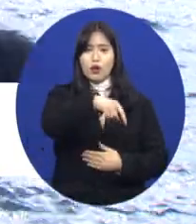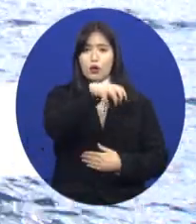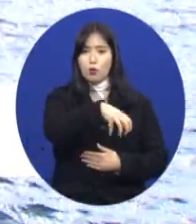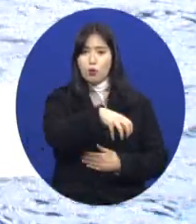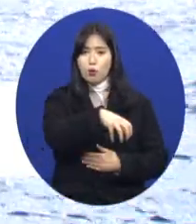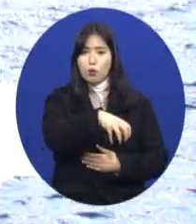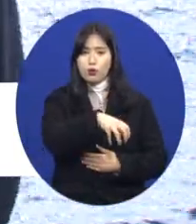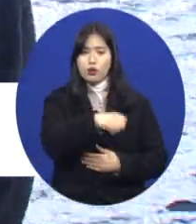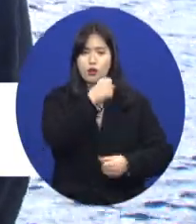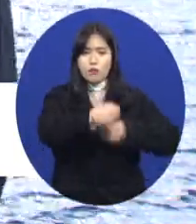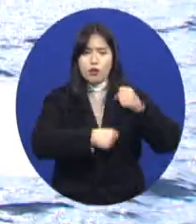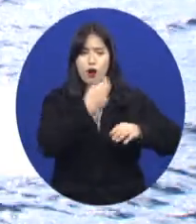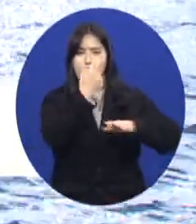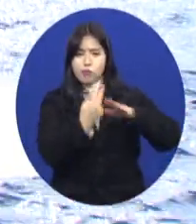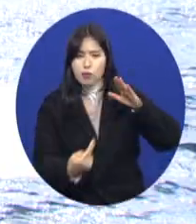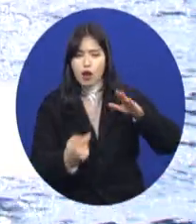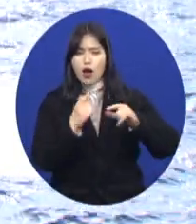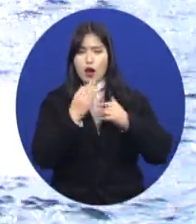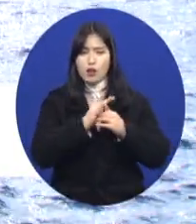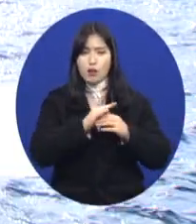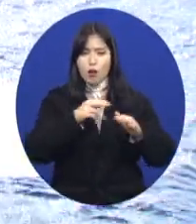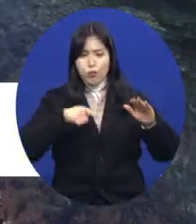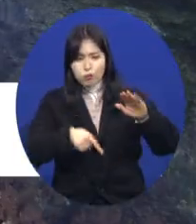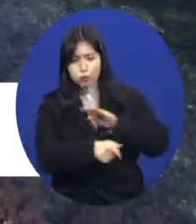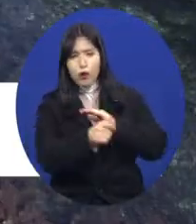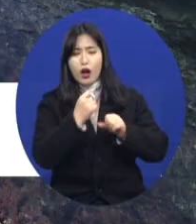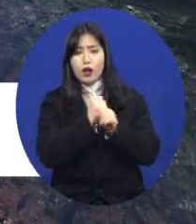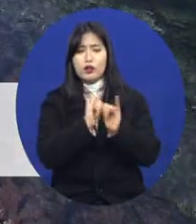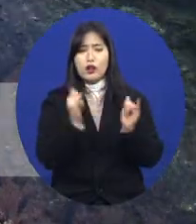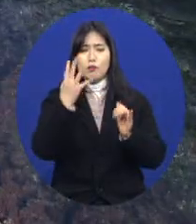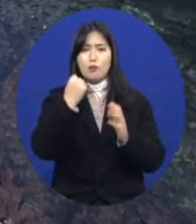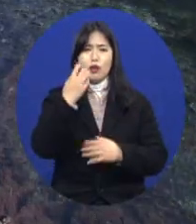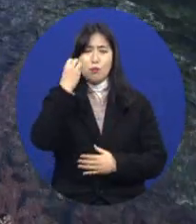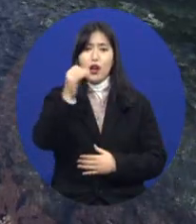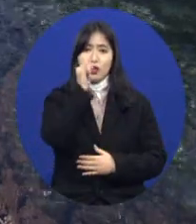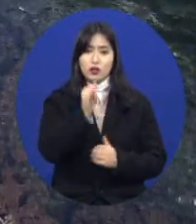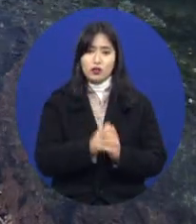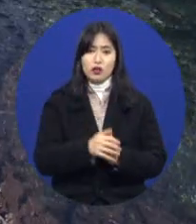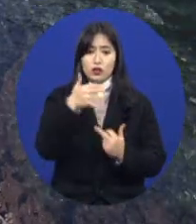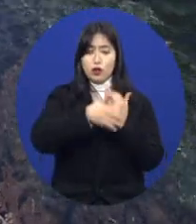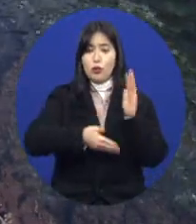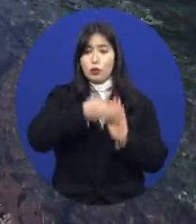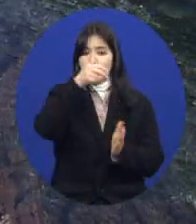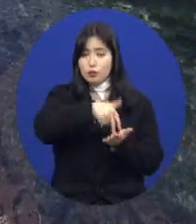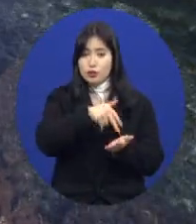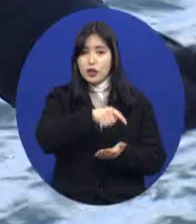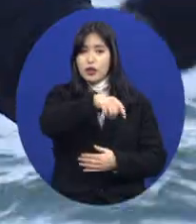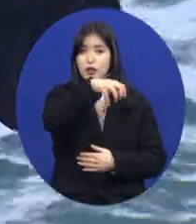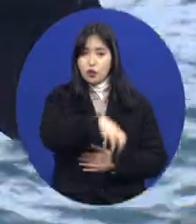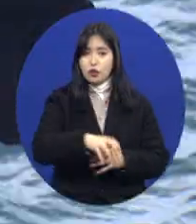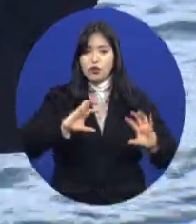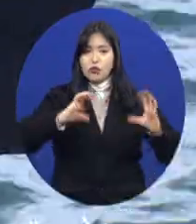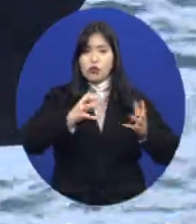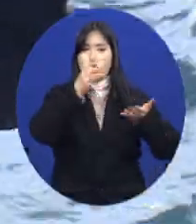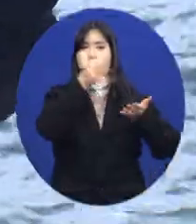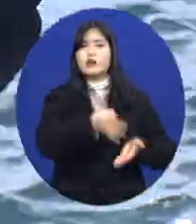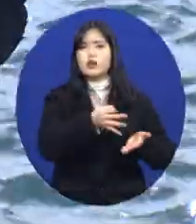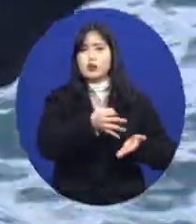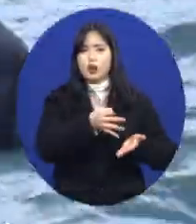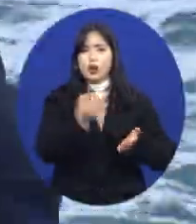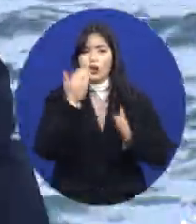예 프레다 이랜드는 뭐 스노클링 하시는 분들 많이 보여요 서귀포시는 이곳이 국가의 재산인